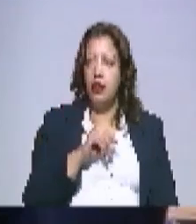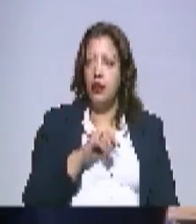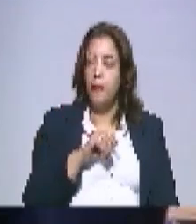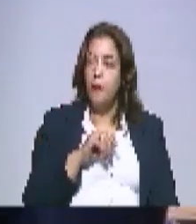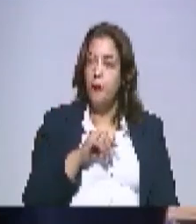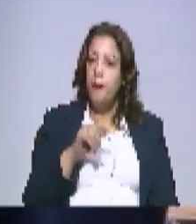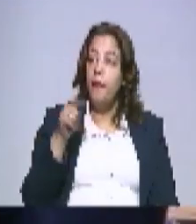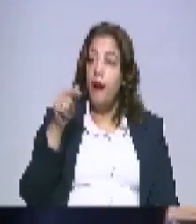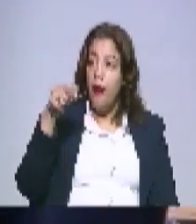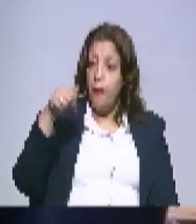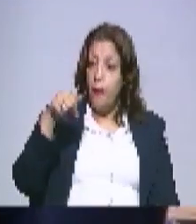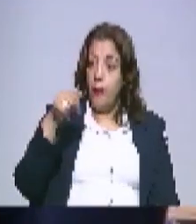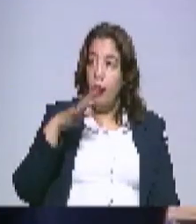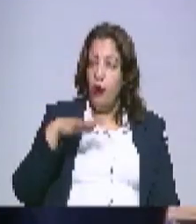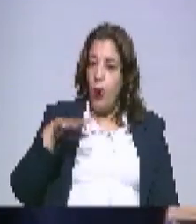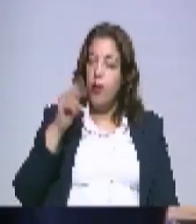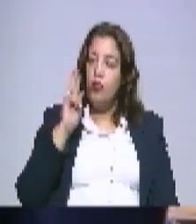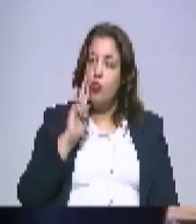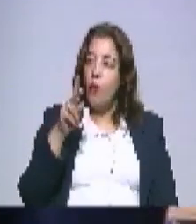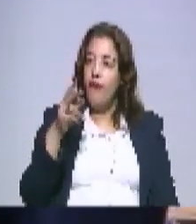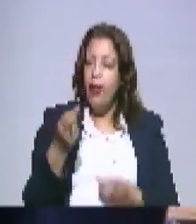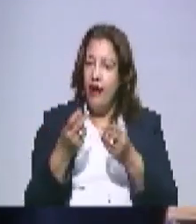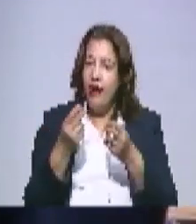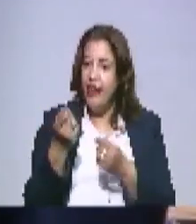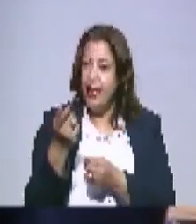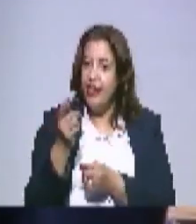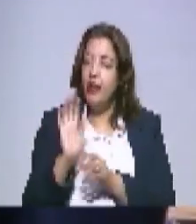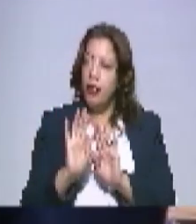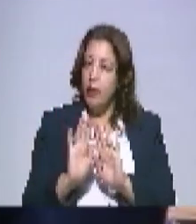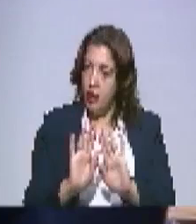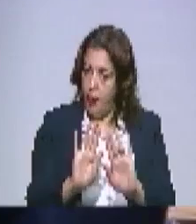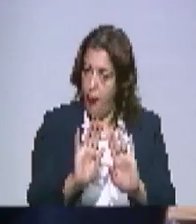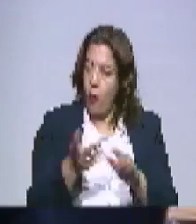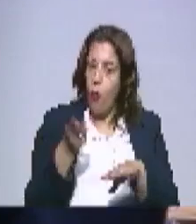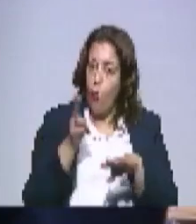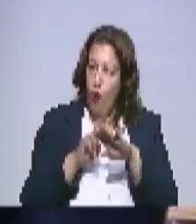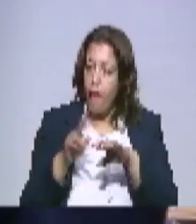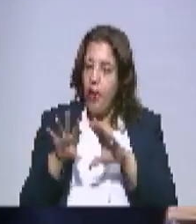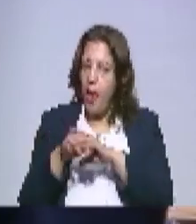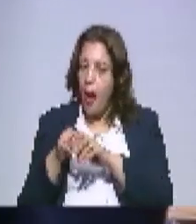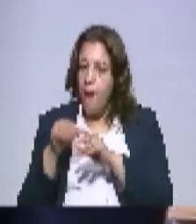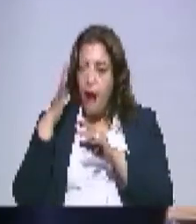خلاص كده يبقى احنا ايه جهزنا المسقعه وعملنا